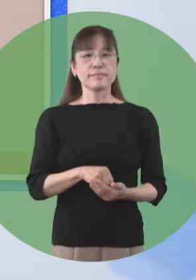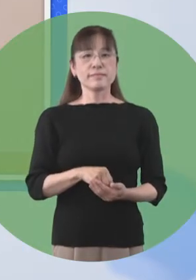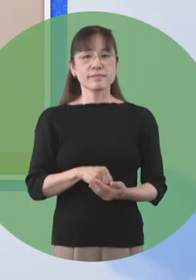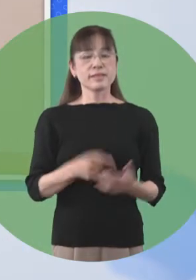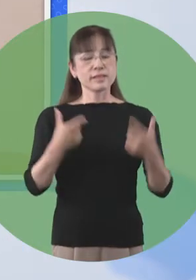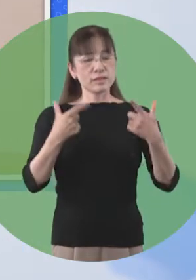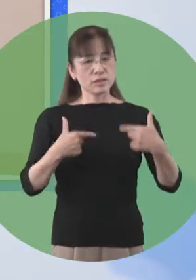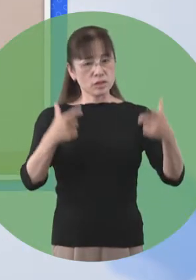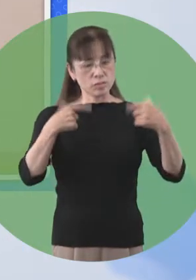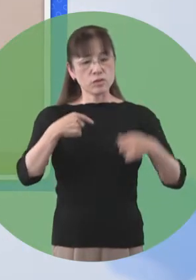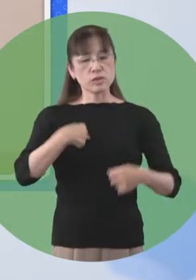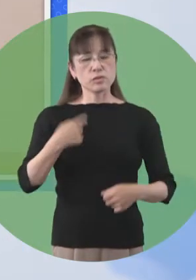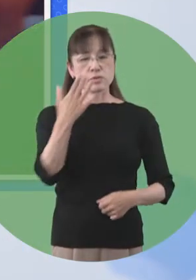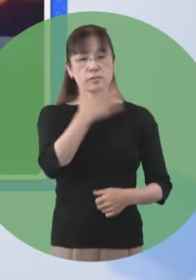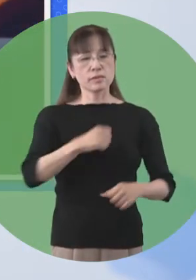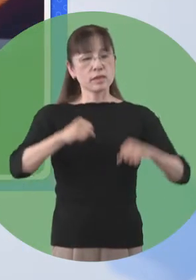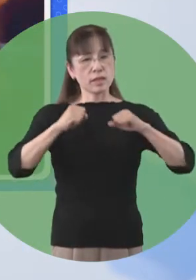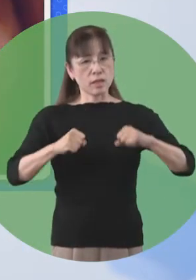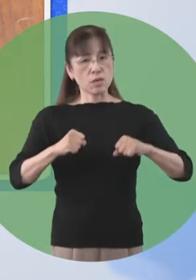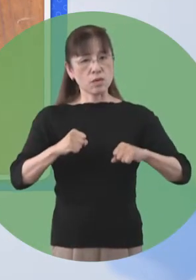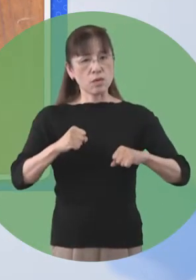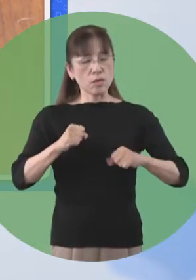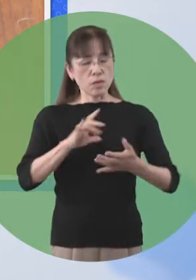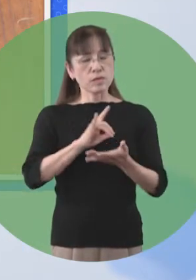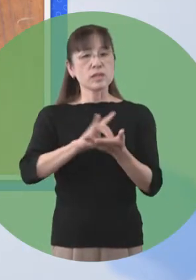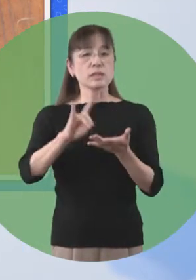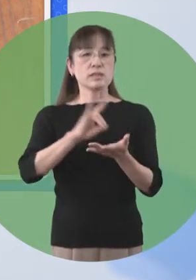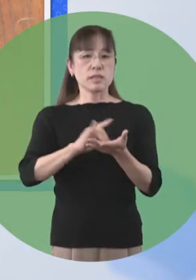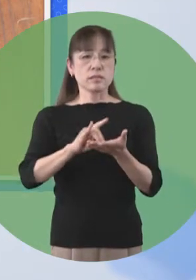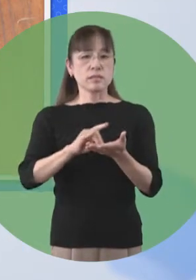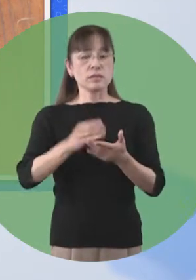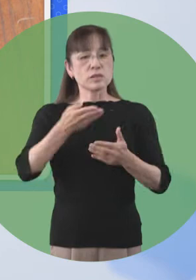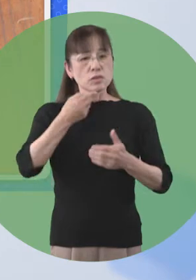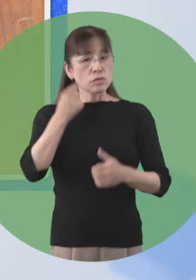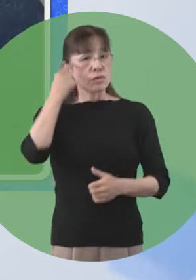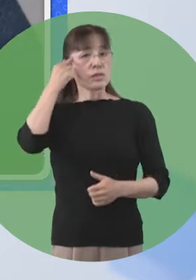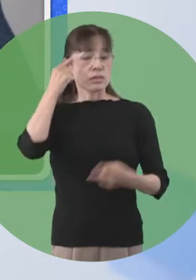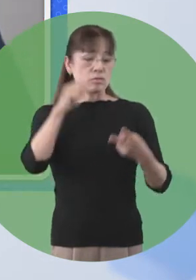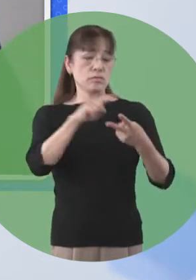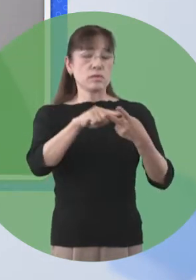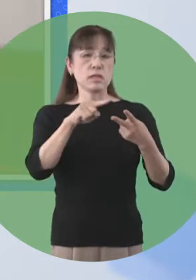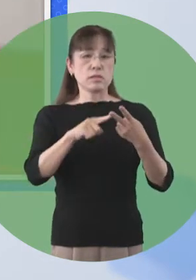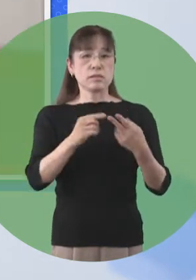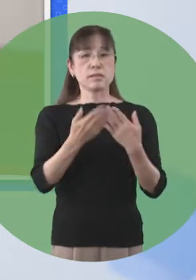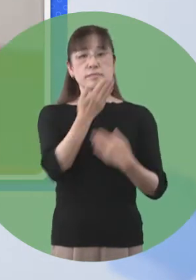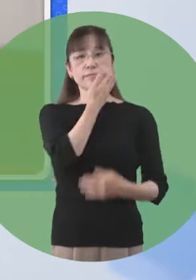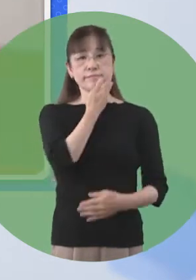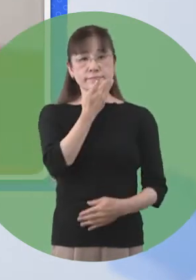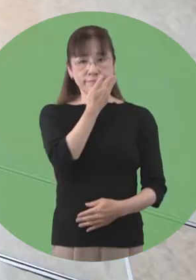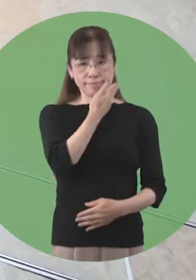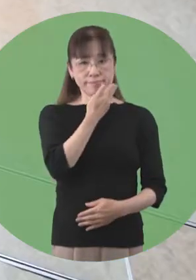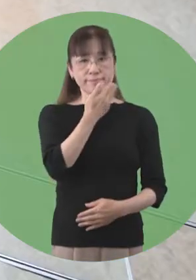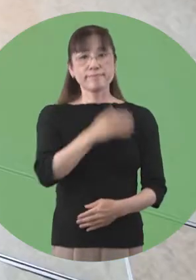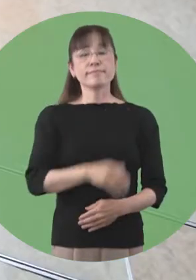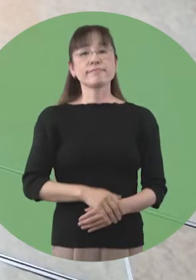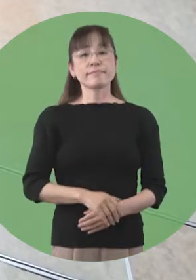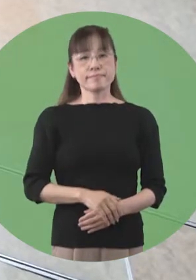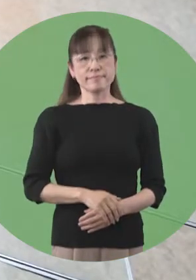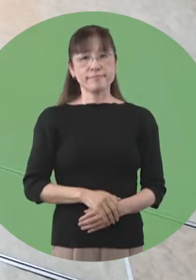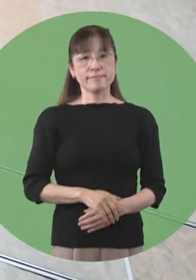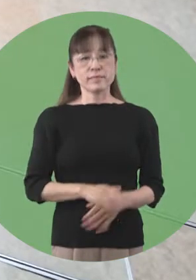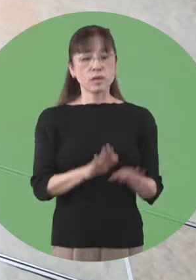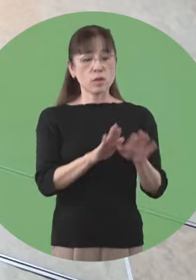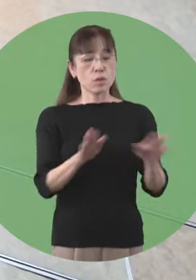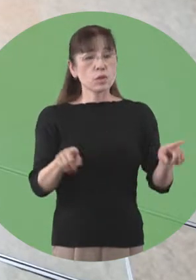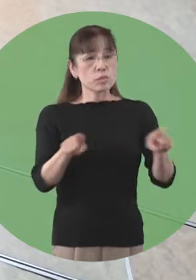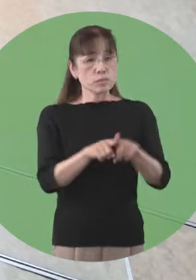日頃から自分の健康に気を使うこと、食を意識することが大事なんじゃ。 親子で